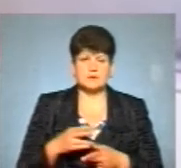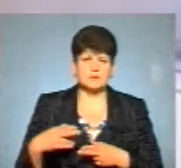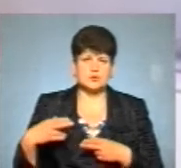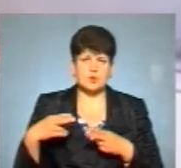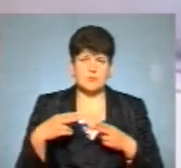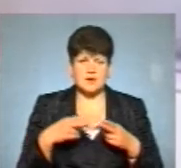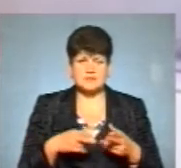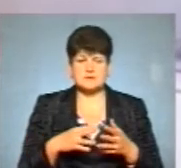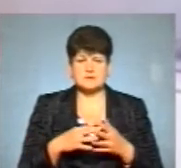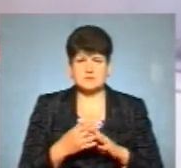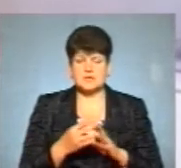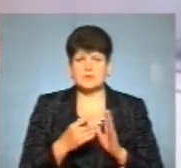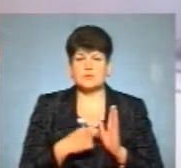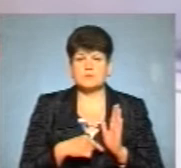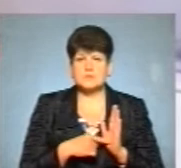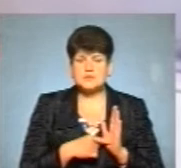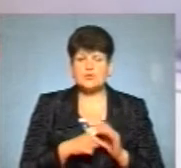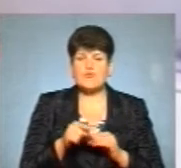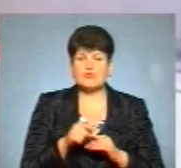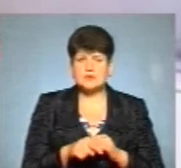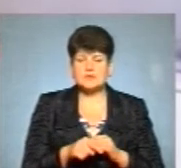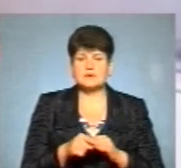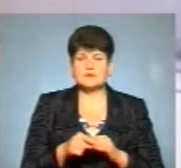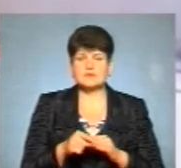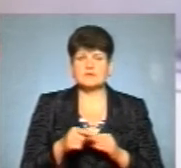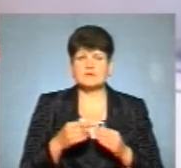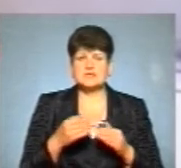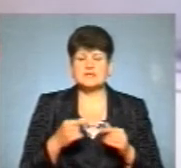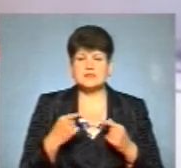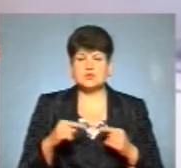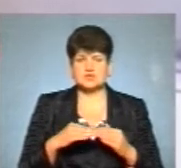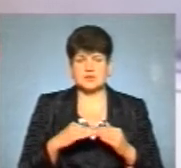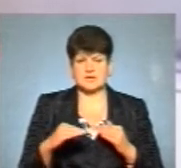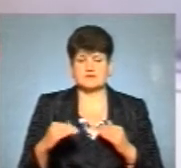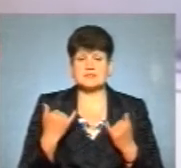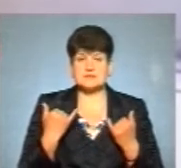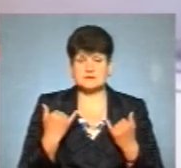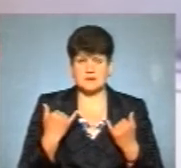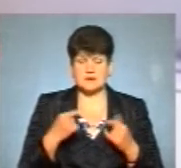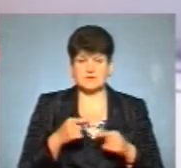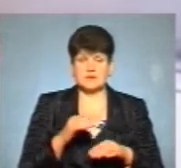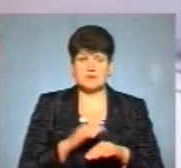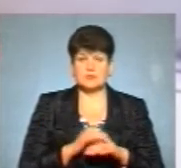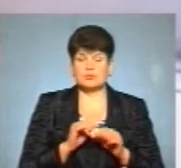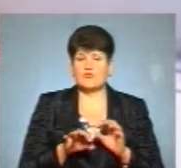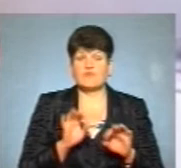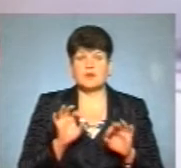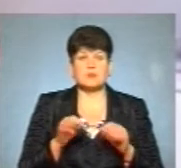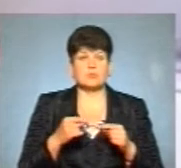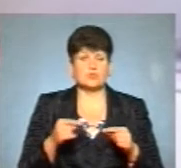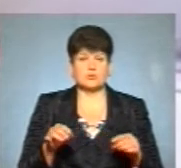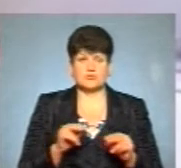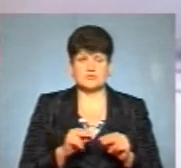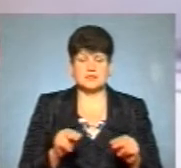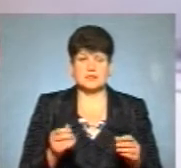із села у місто, вони вийшли взагалі на інший рівень. Вони можуть зараз фактично вибирати будь-якого вчителя,